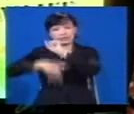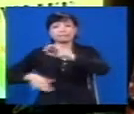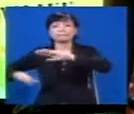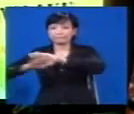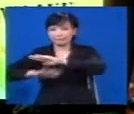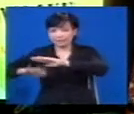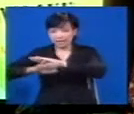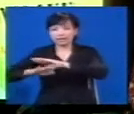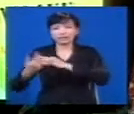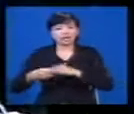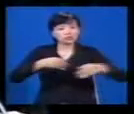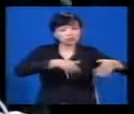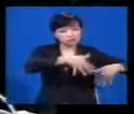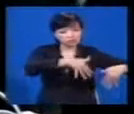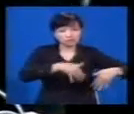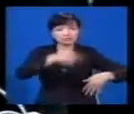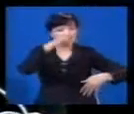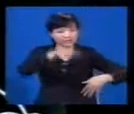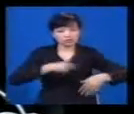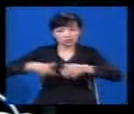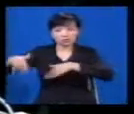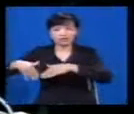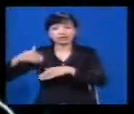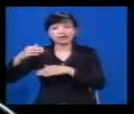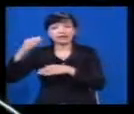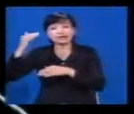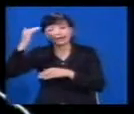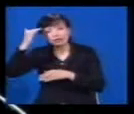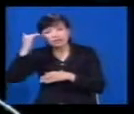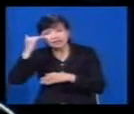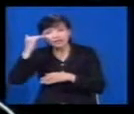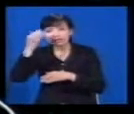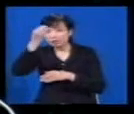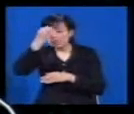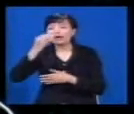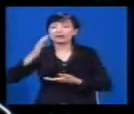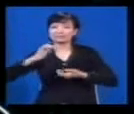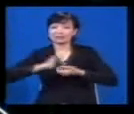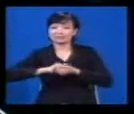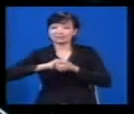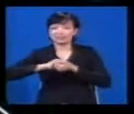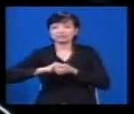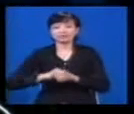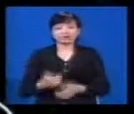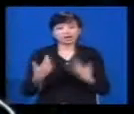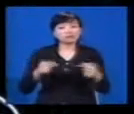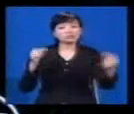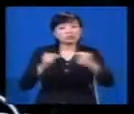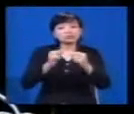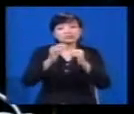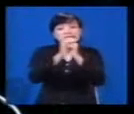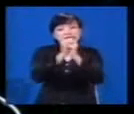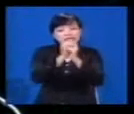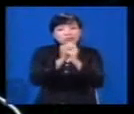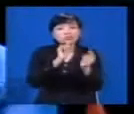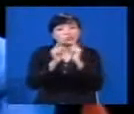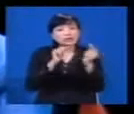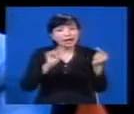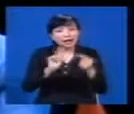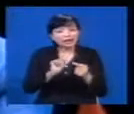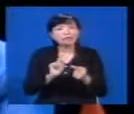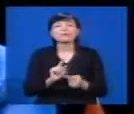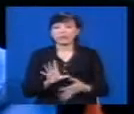มโยงระหว่างประชาชนกับประชาชนนอกจากนี้การหารือร่วมกันระหว่างอาเซียนกับจีนได้ให้ความสำคัญ